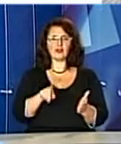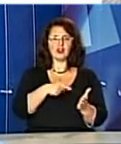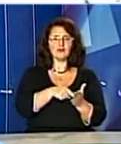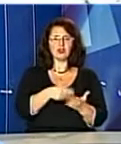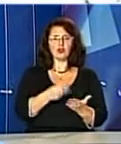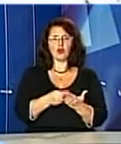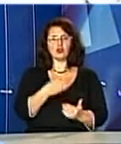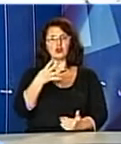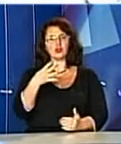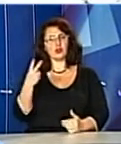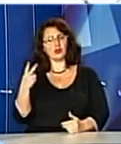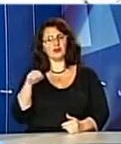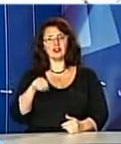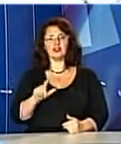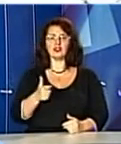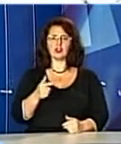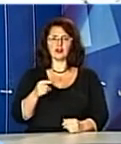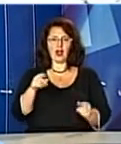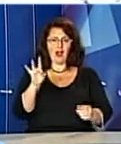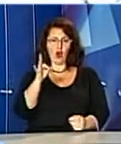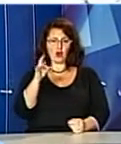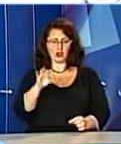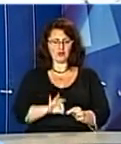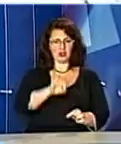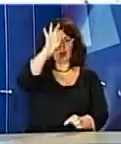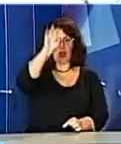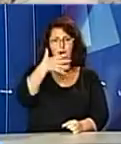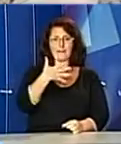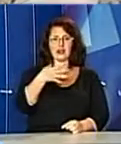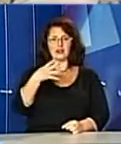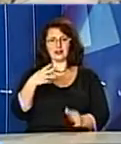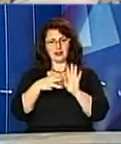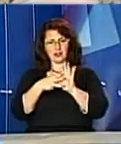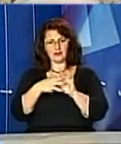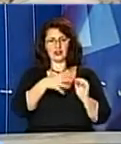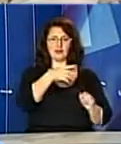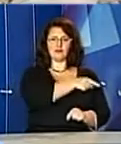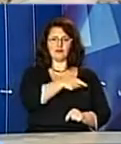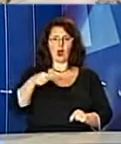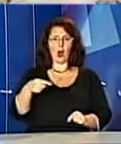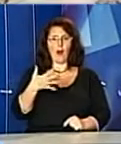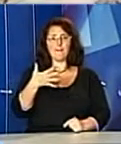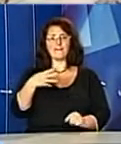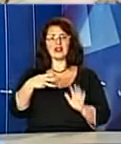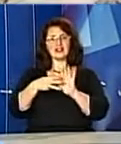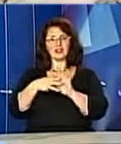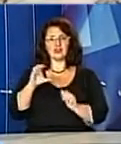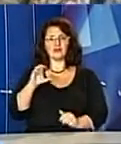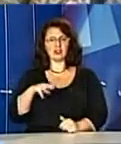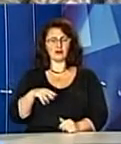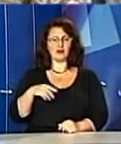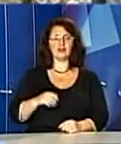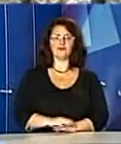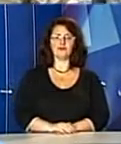42 тисячі гривень. Розміри макету 58 на 58 сантиметрів. Автором скульптурної частини є